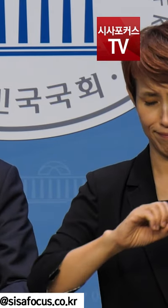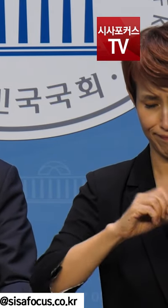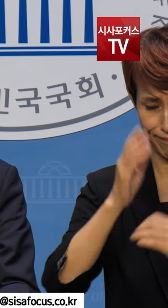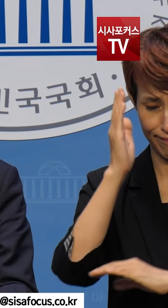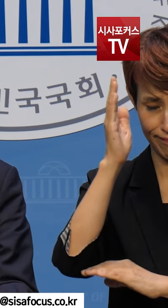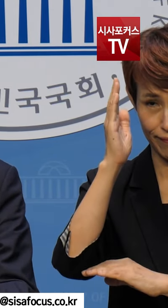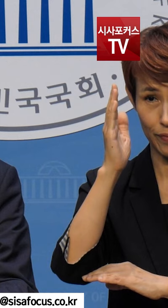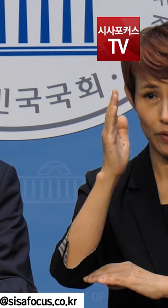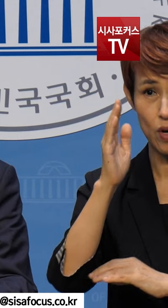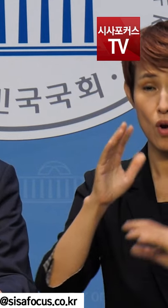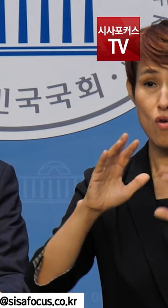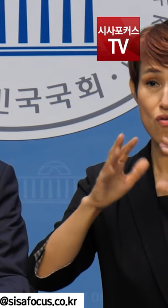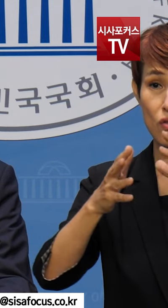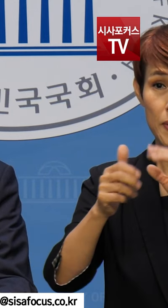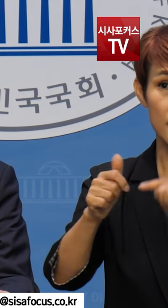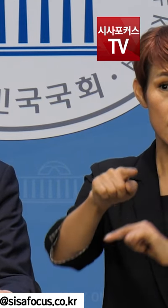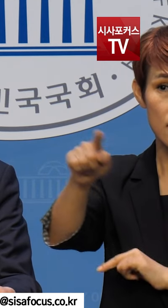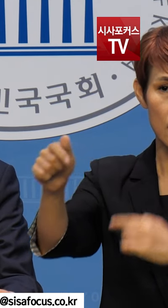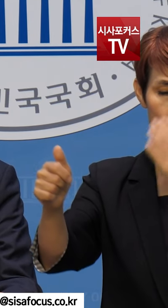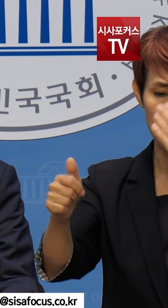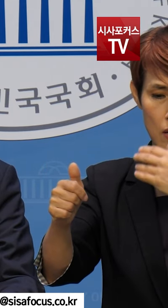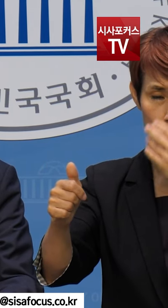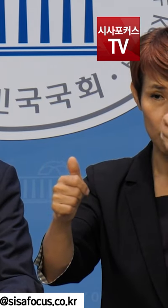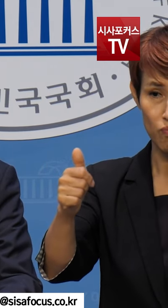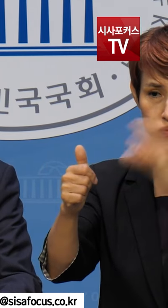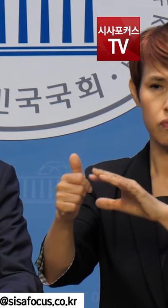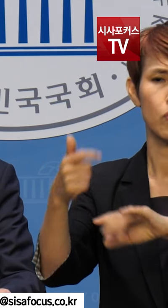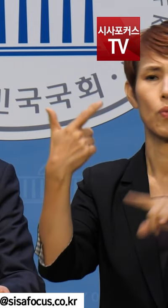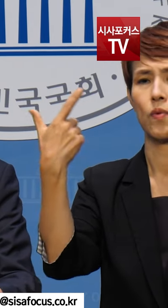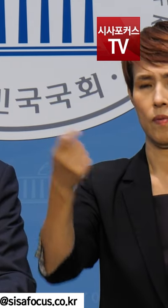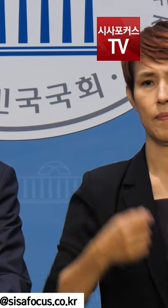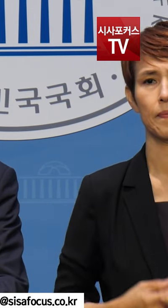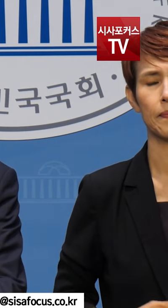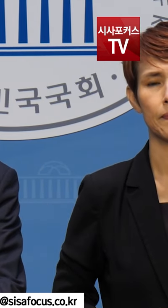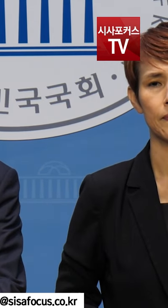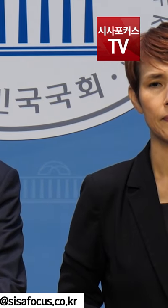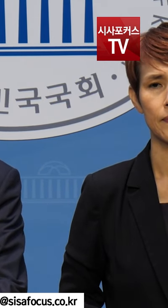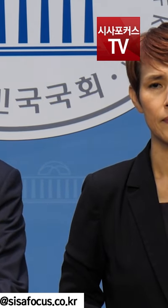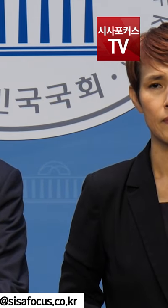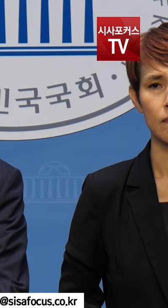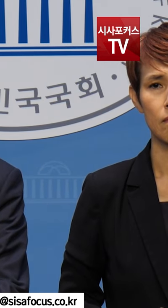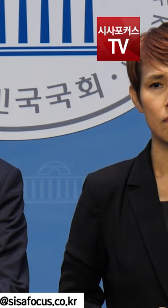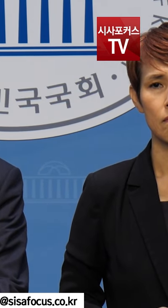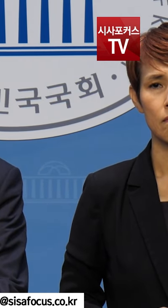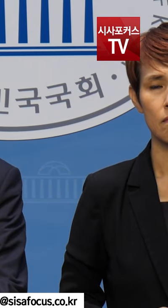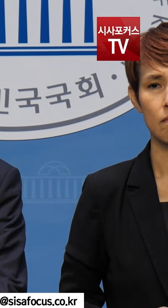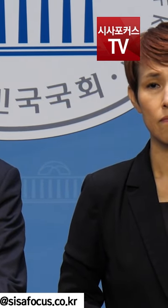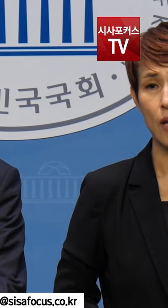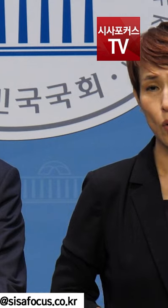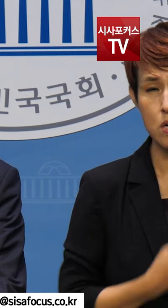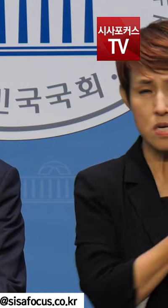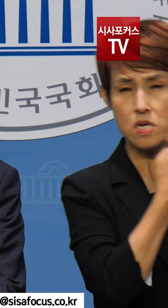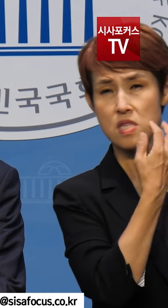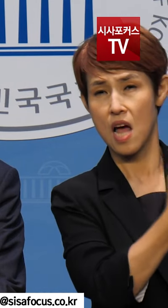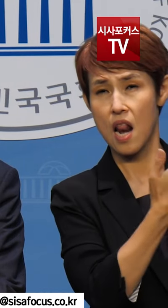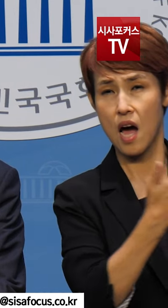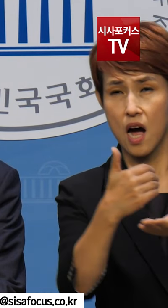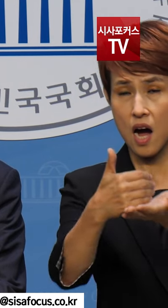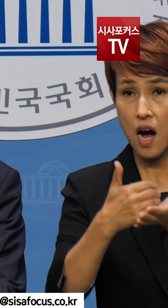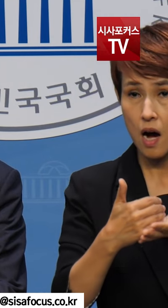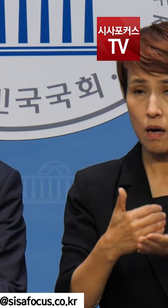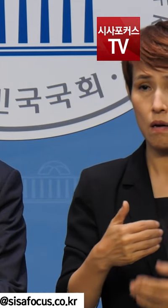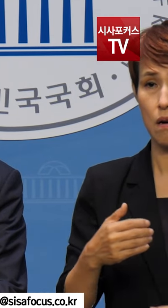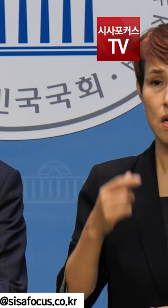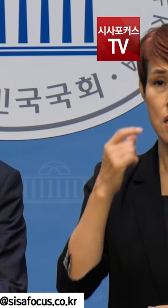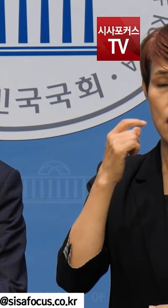그리고 국민에 대한 모독입니다. 또한 탄핵 청원을 개딸의 조작으로